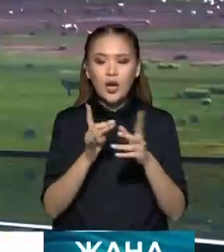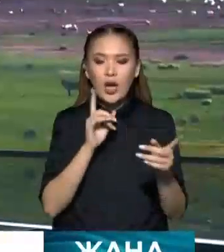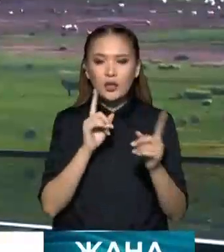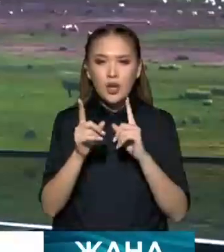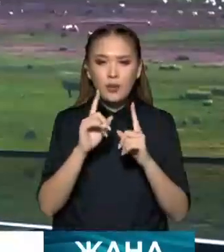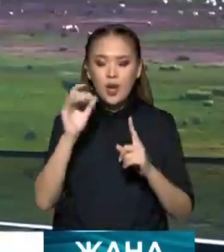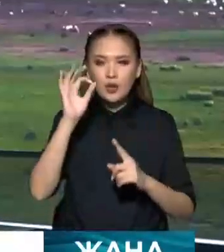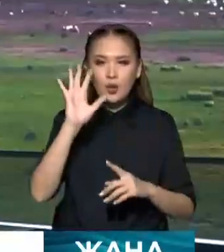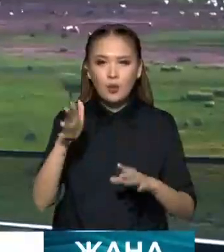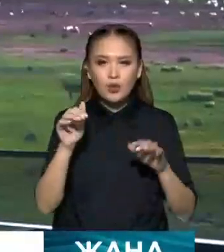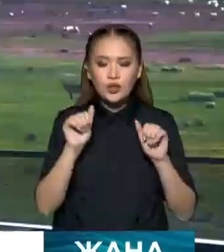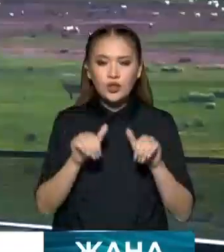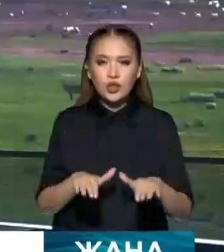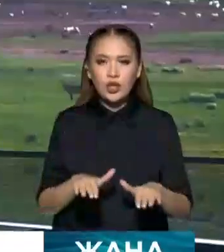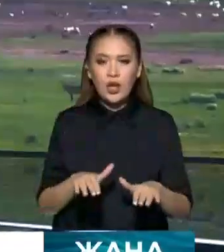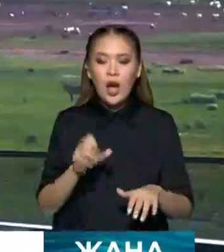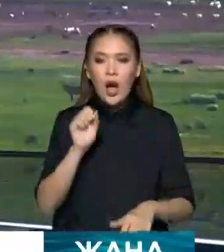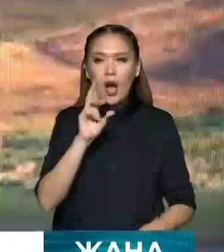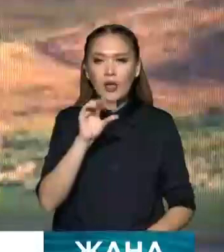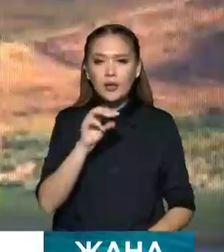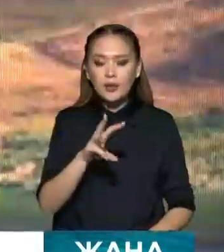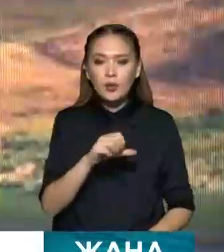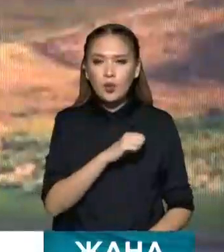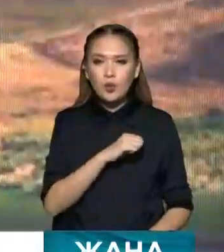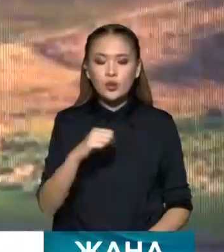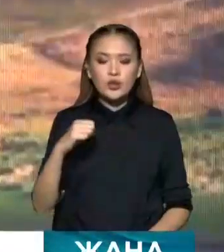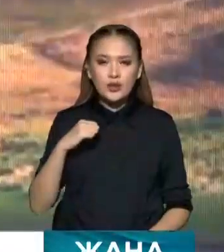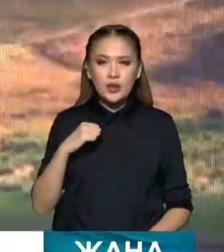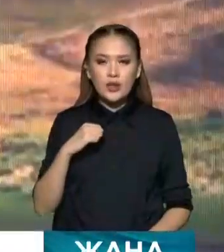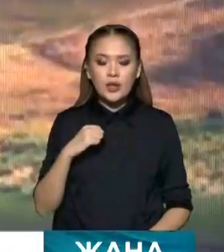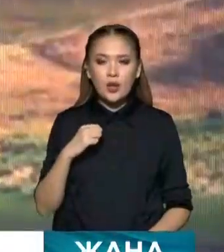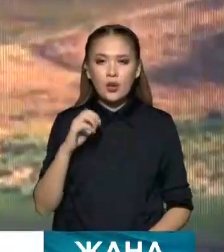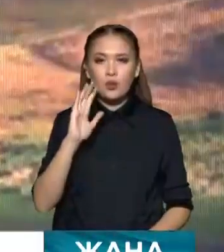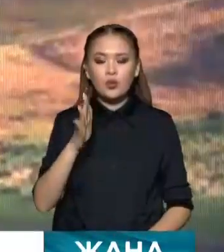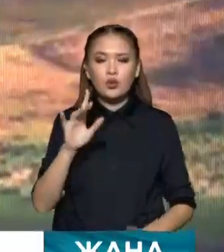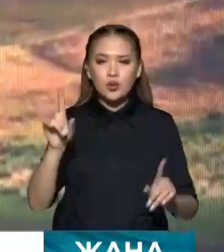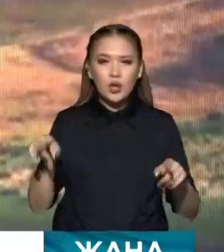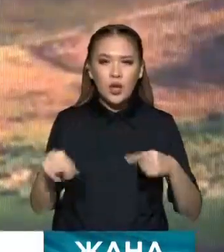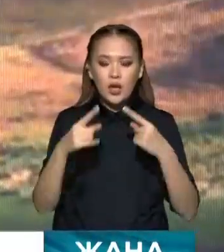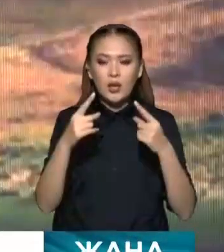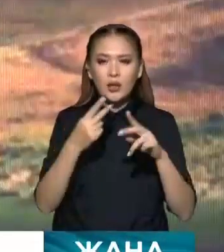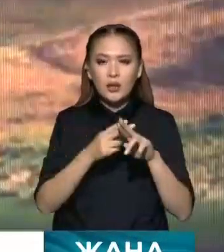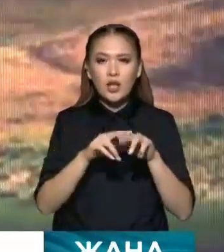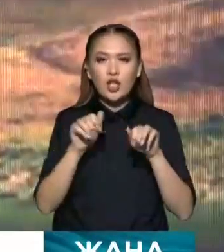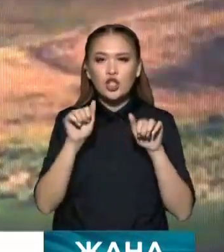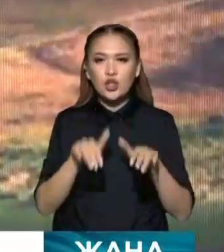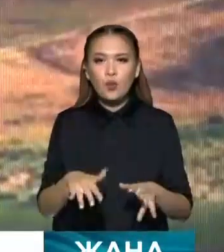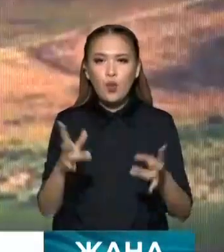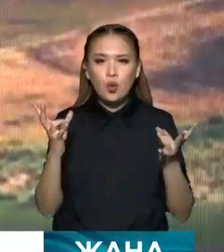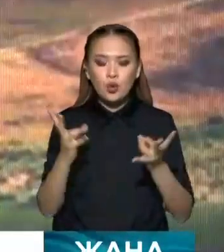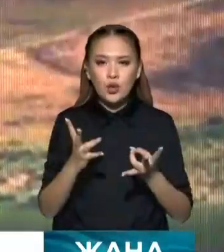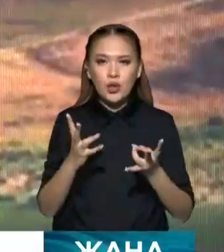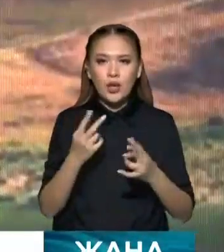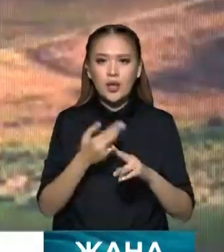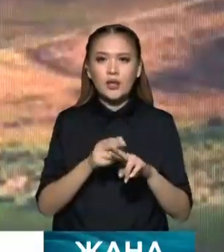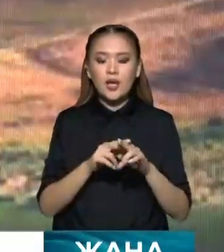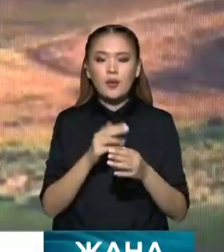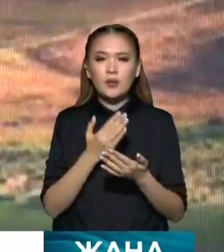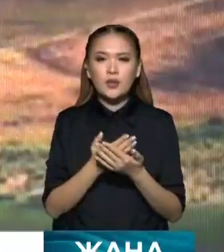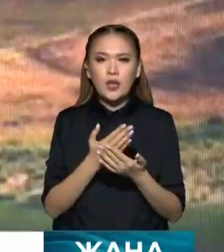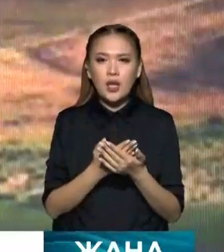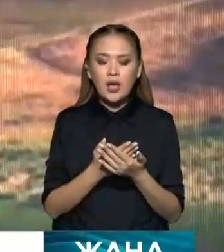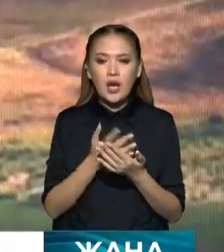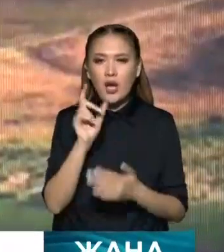Және ауылдың әкімі өзінің жанынан кеңес құру керек, сол кеңестің шешімі болу керек. Егер мысалы үшін қандай да